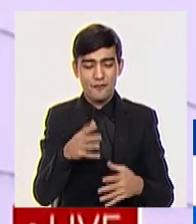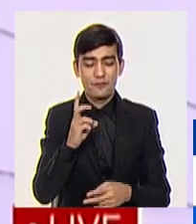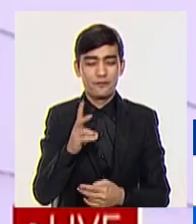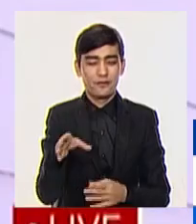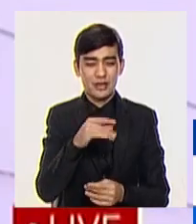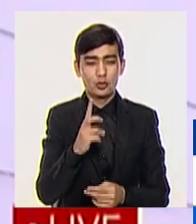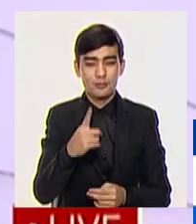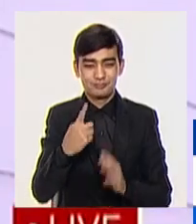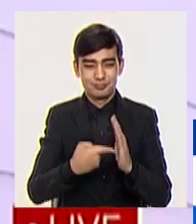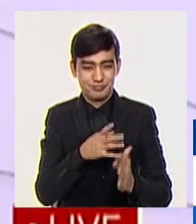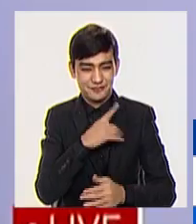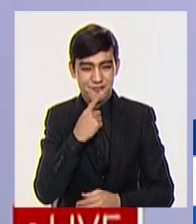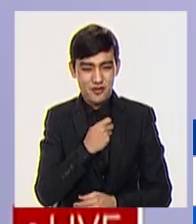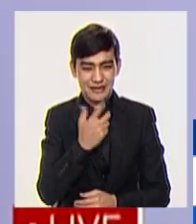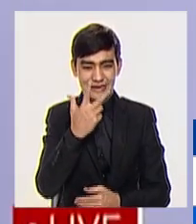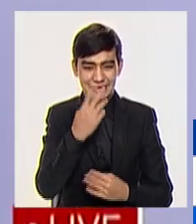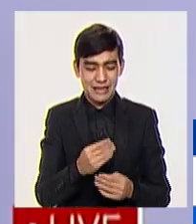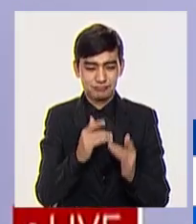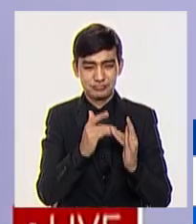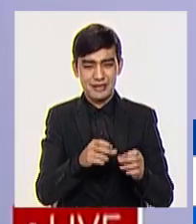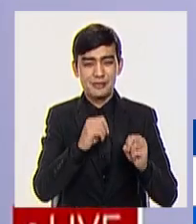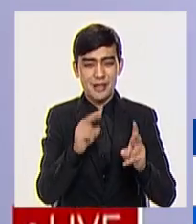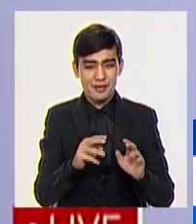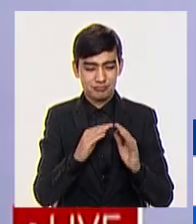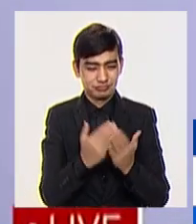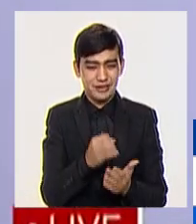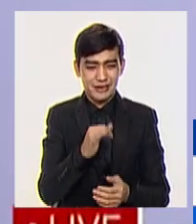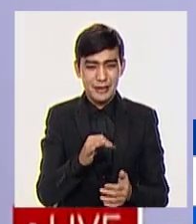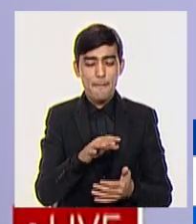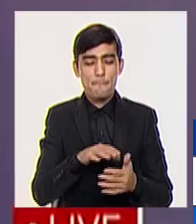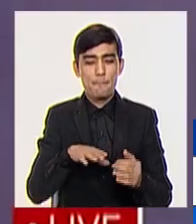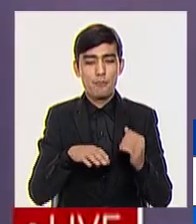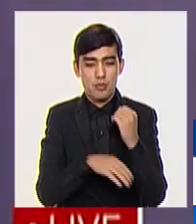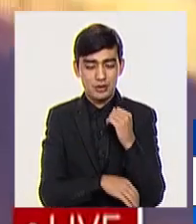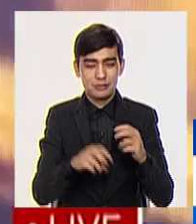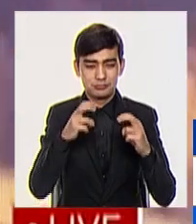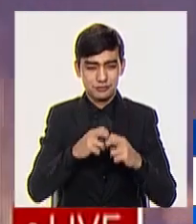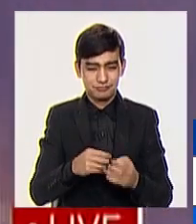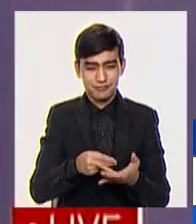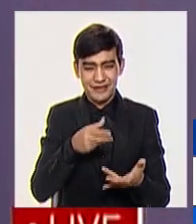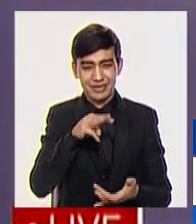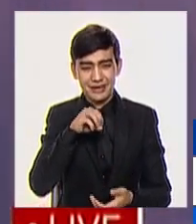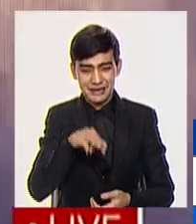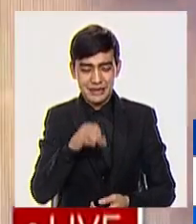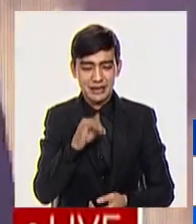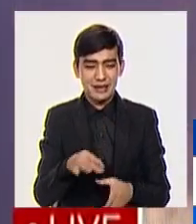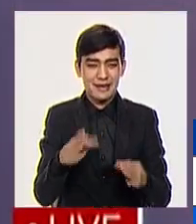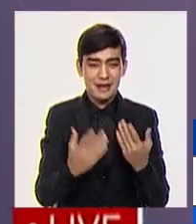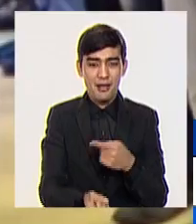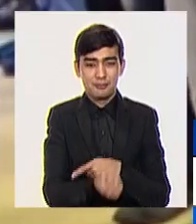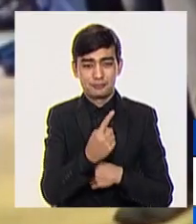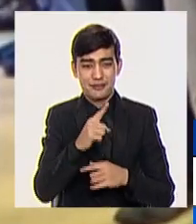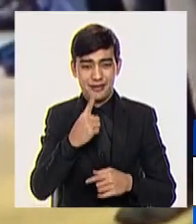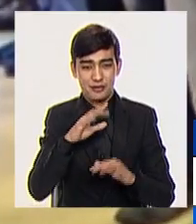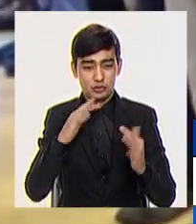призывники 3 дня находятся в сборном пункте на изоляции. После этого проходит ПЦР-тестирование. Если выявляется хоть один